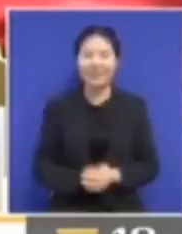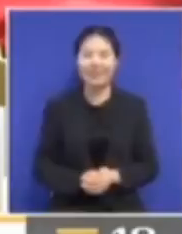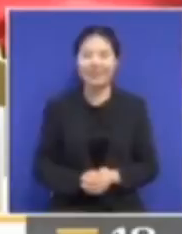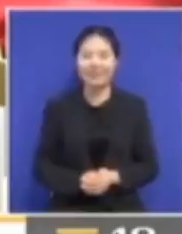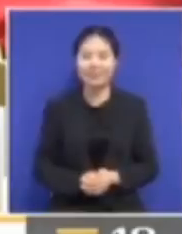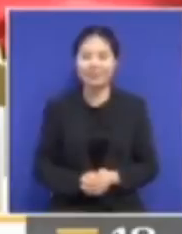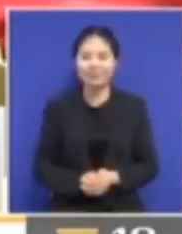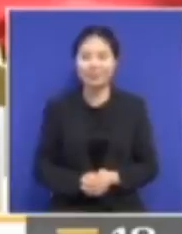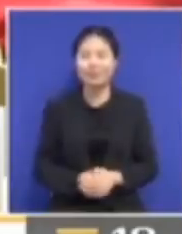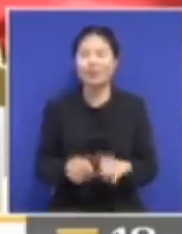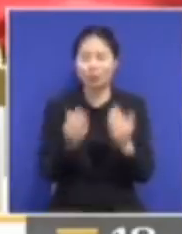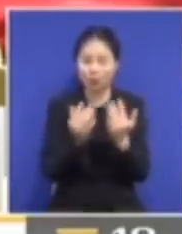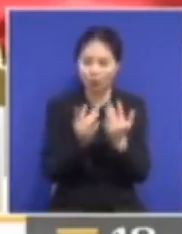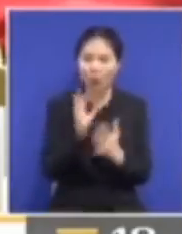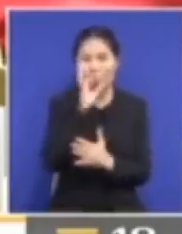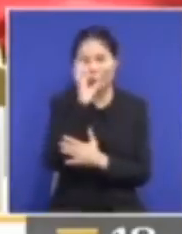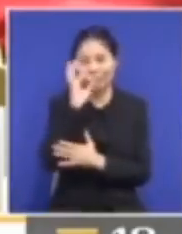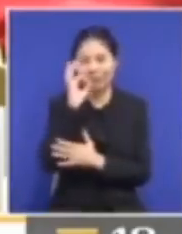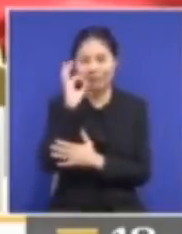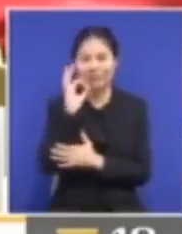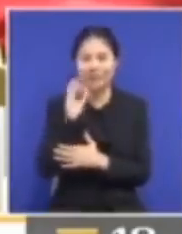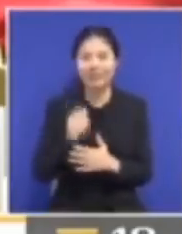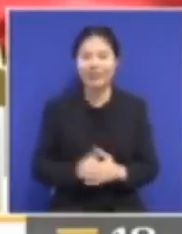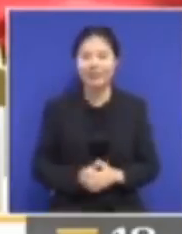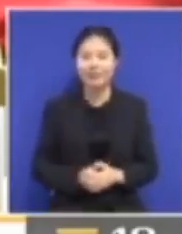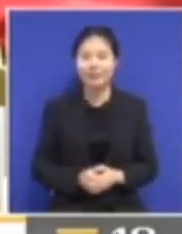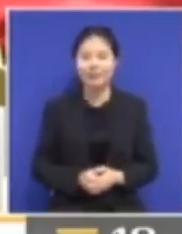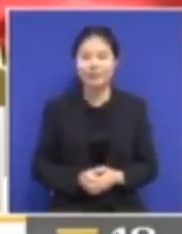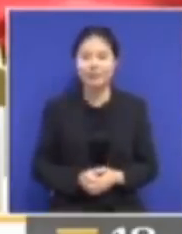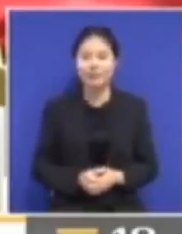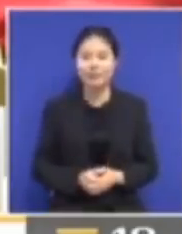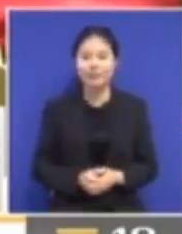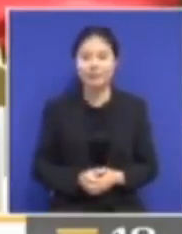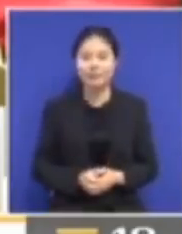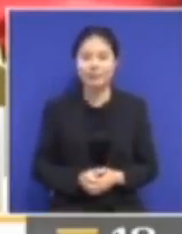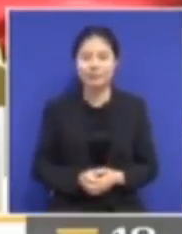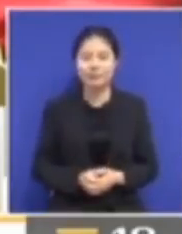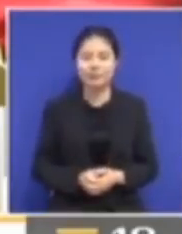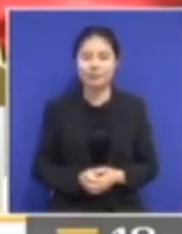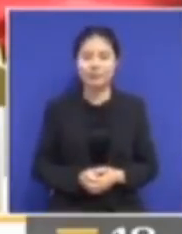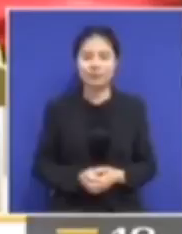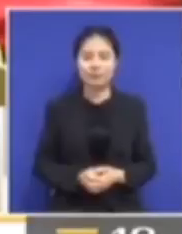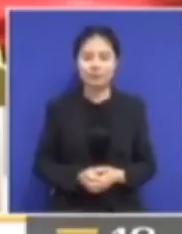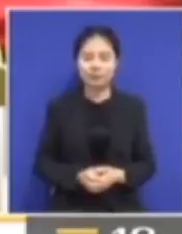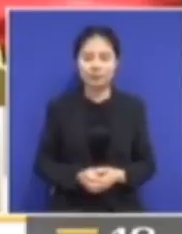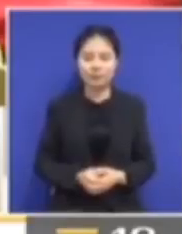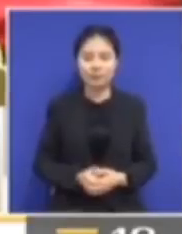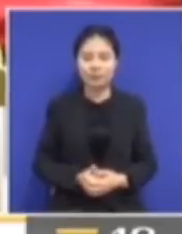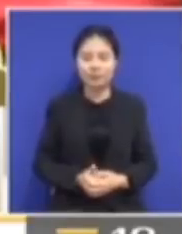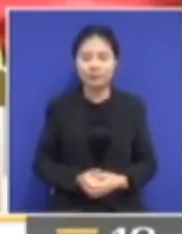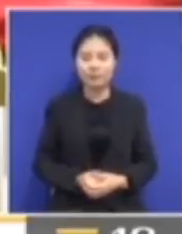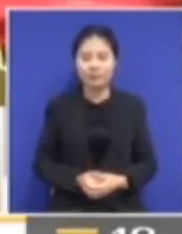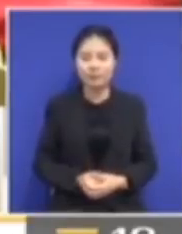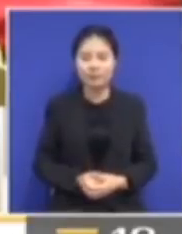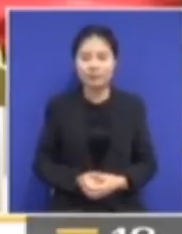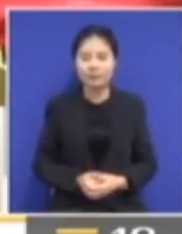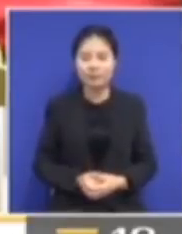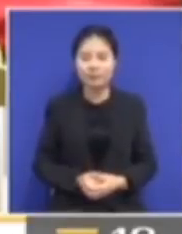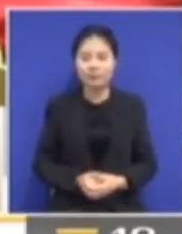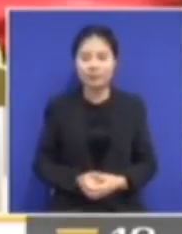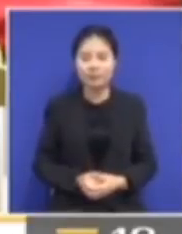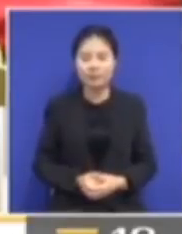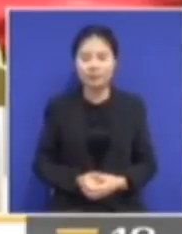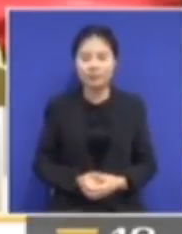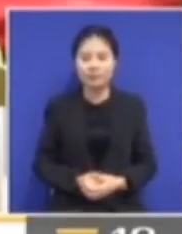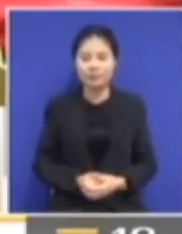ต่เดี๋ยวก็ต้องมีการฟ้องร้องกันนะฮะ ครับ นะ ครับเชิญต่อครับเพราะว่าเดี๋ยวกินเวลาท่านอื่นนะ ไม่นะครับผมใกล้นะครับนี่กราบเรียน